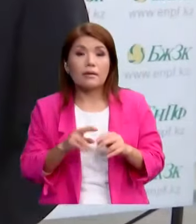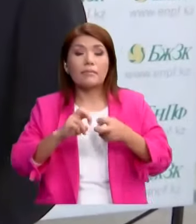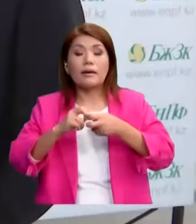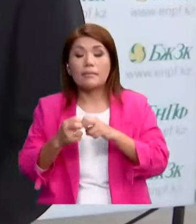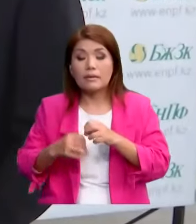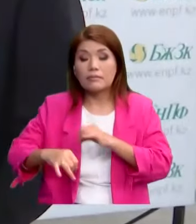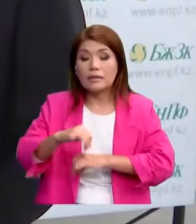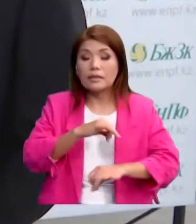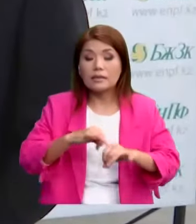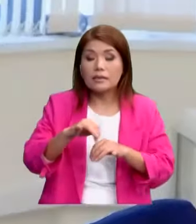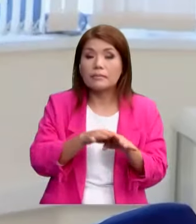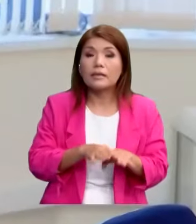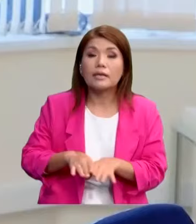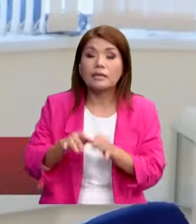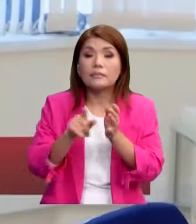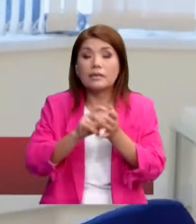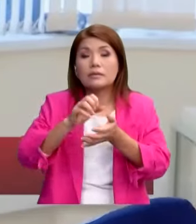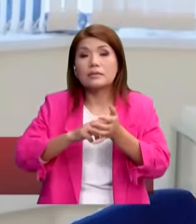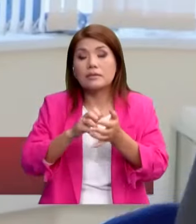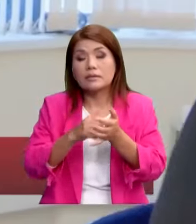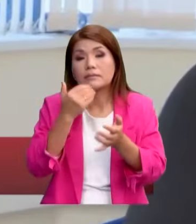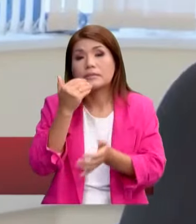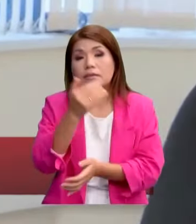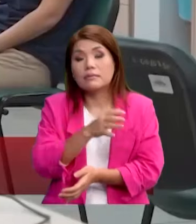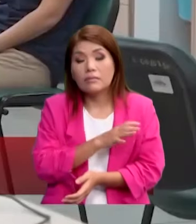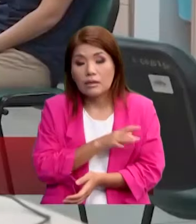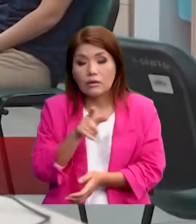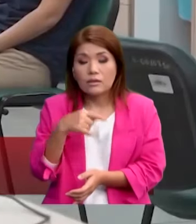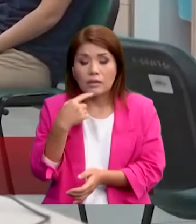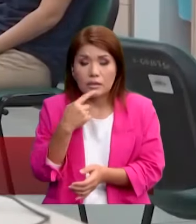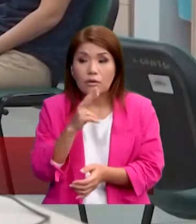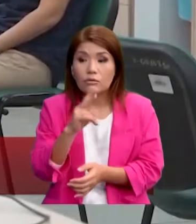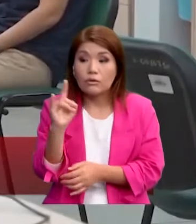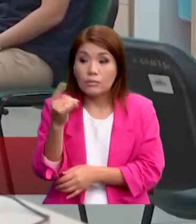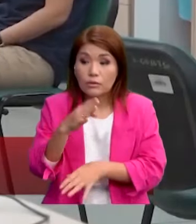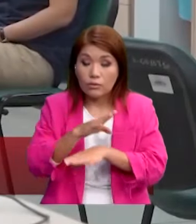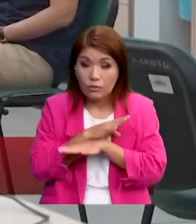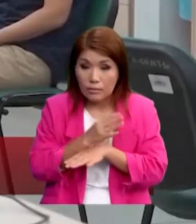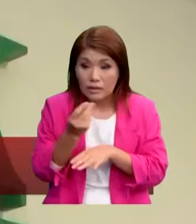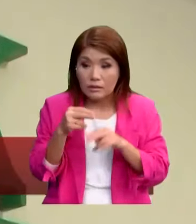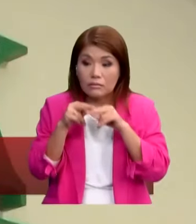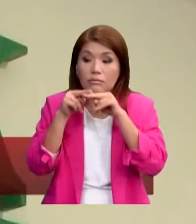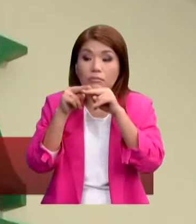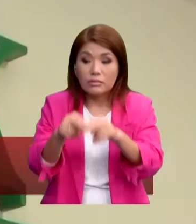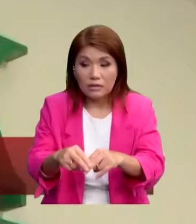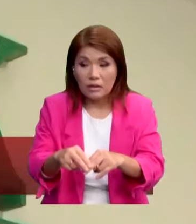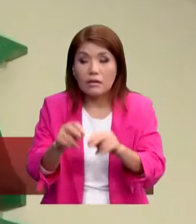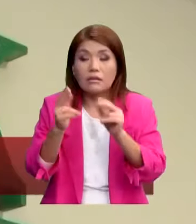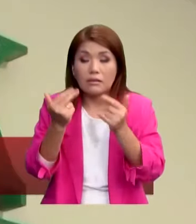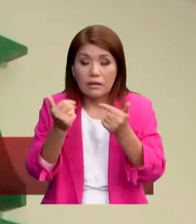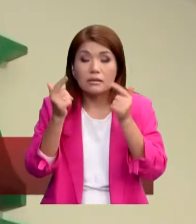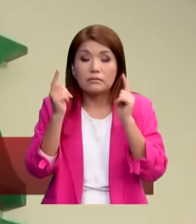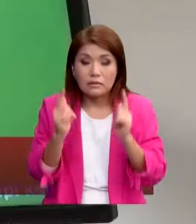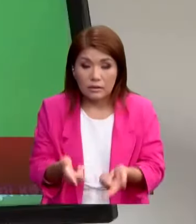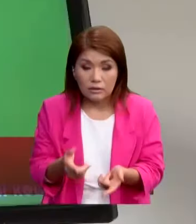жобаға жауапты бірыңғай жинақтаушы зейнетақы қорынан сұрадық. Ондағылар дүниеден өткен балалардың есебіне ақша аударылып кеткенін мойындап